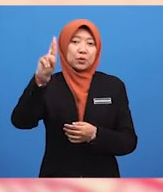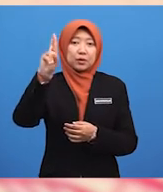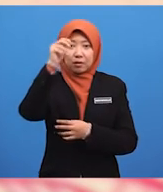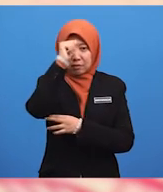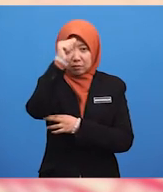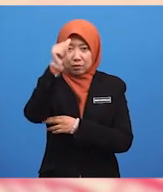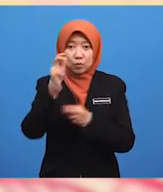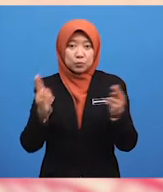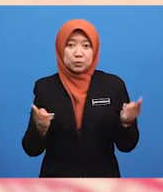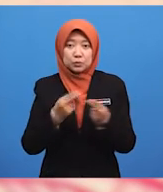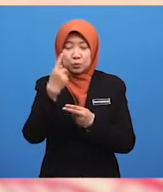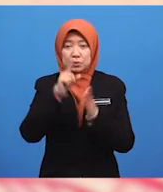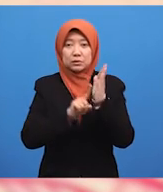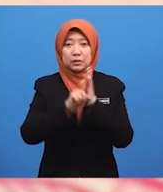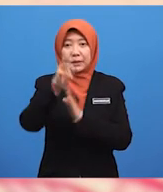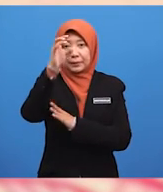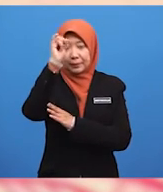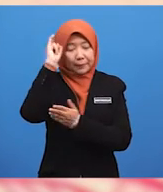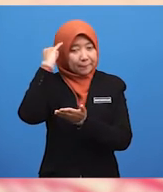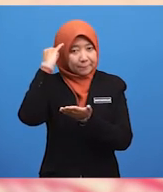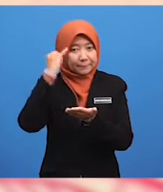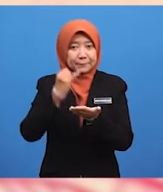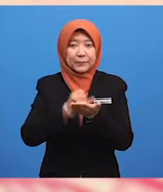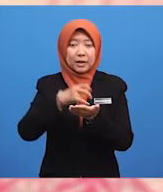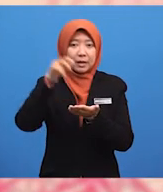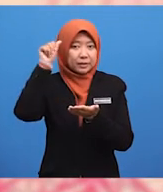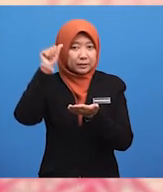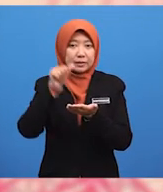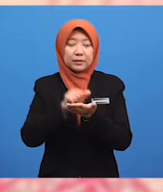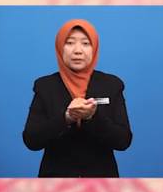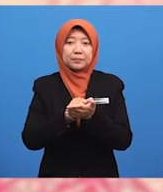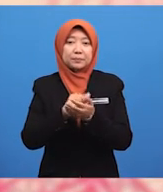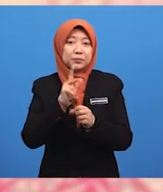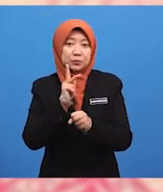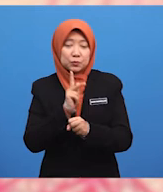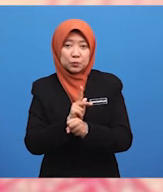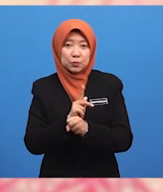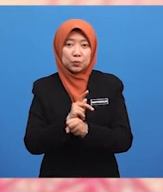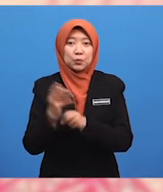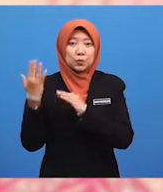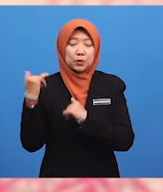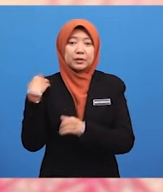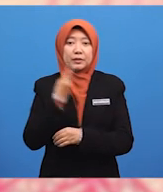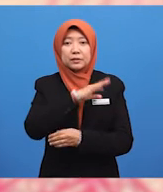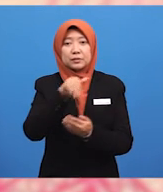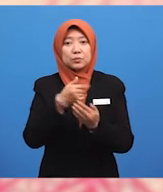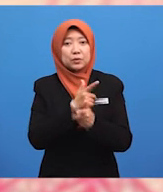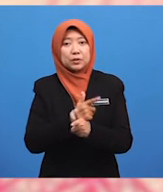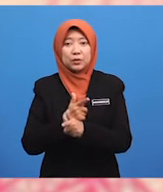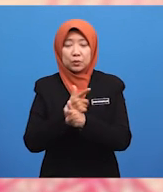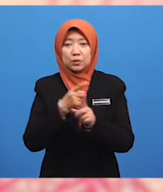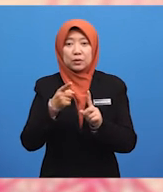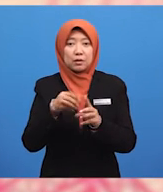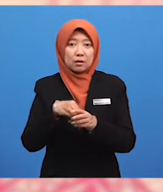untuk meningkatkan iman agar akidah semakin teguh. Semoga kita semua dalam lindungan dan rahmat